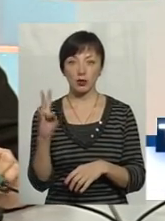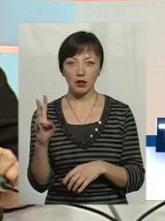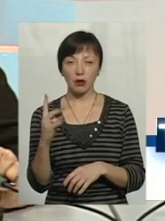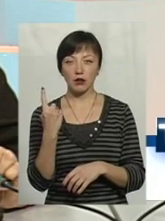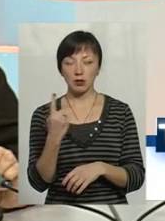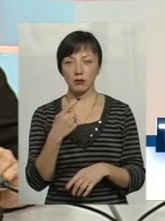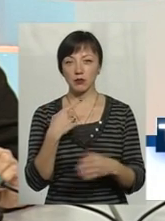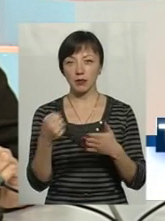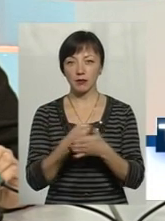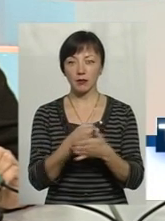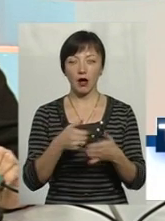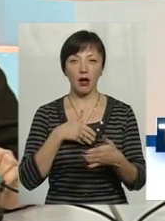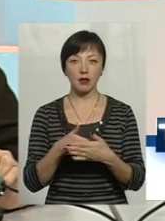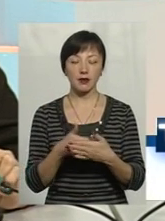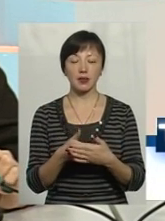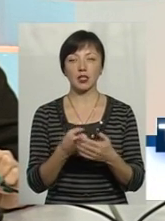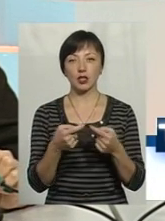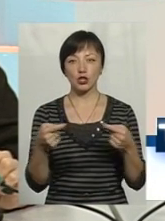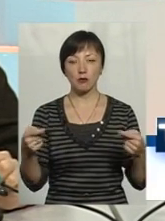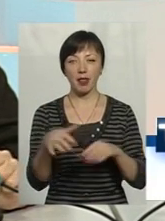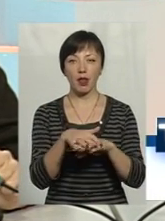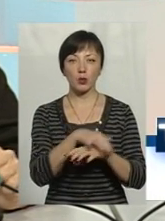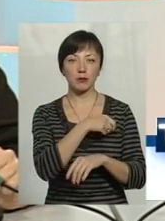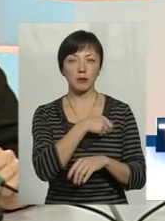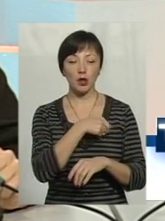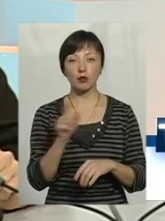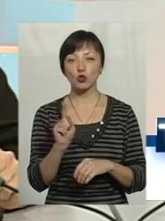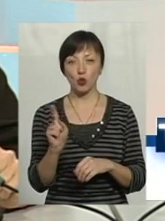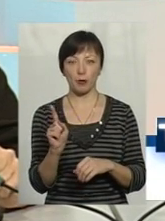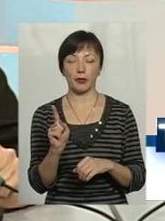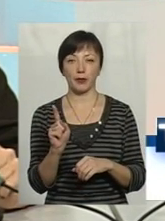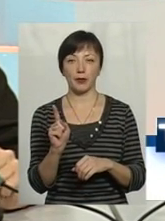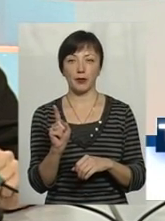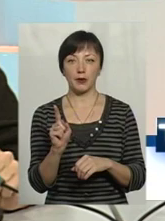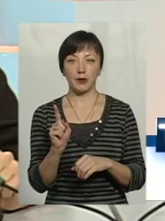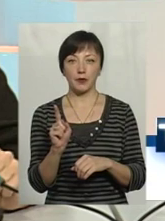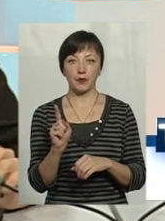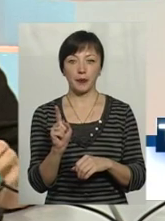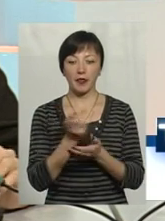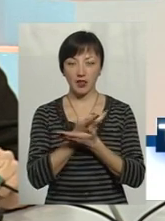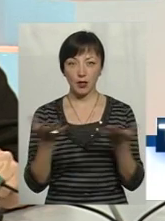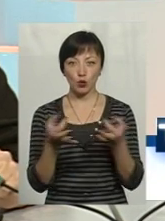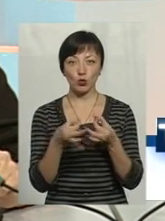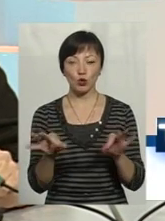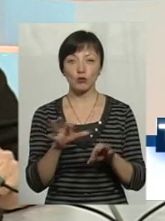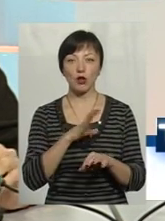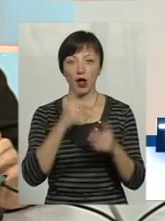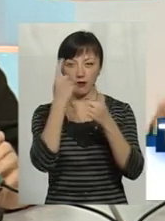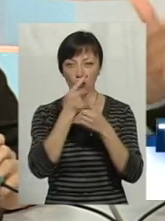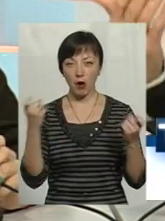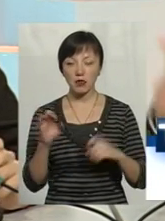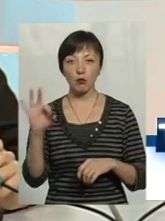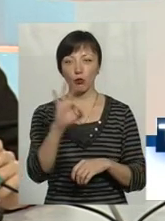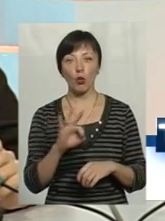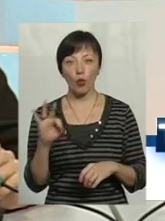одним з таких лобістів активних, і з іншими народними депутатами, щоб в відкритому доступі була інформація